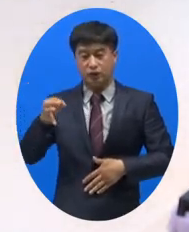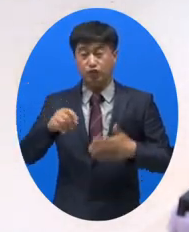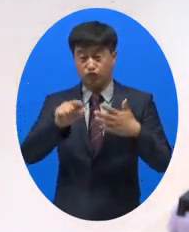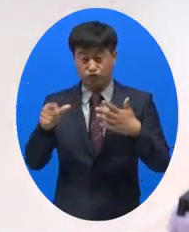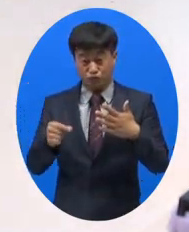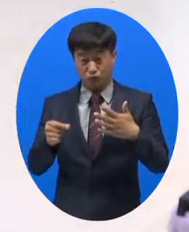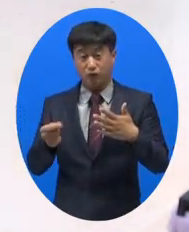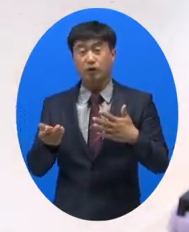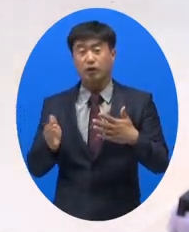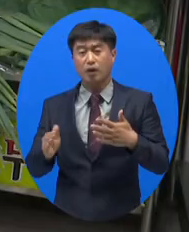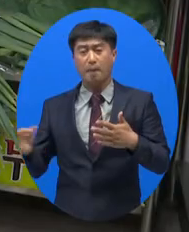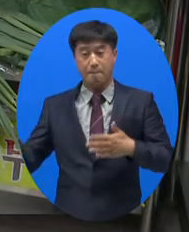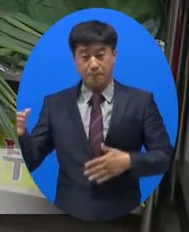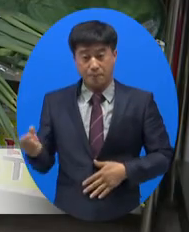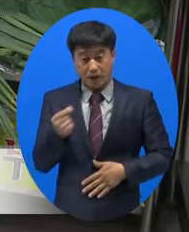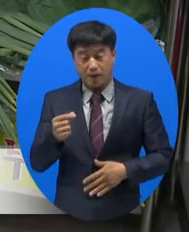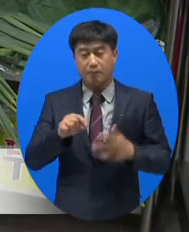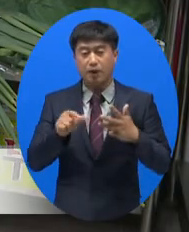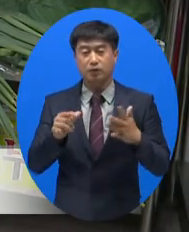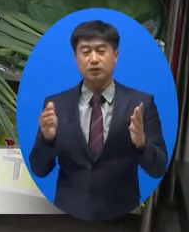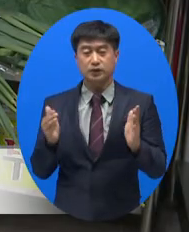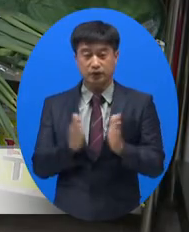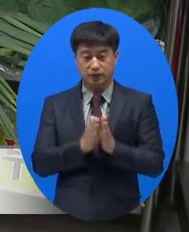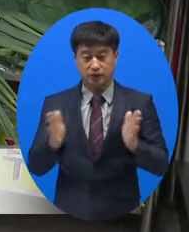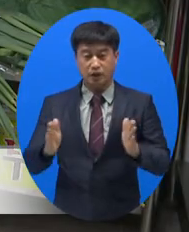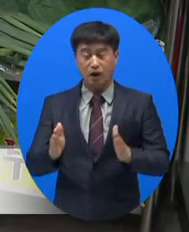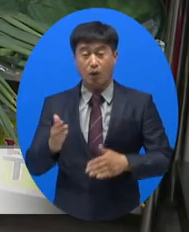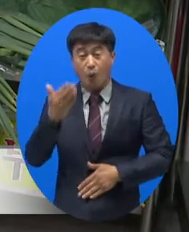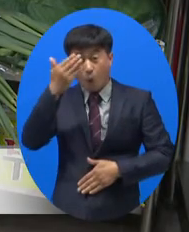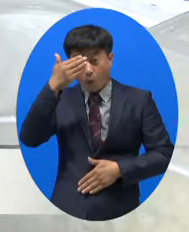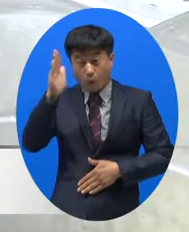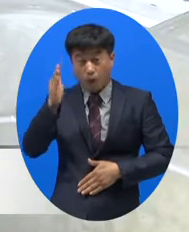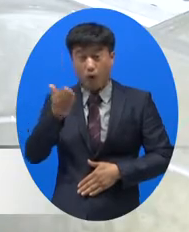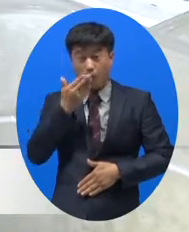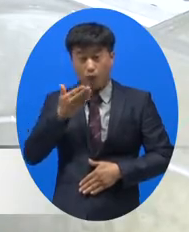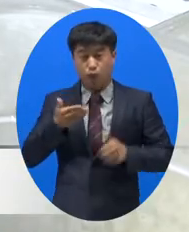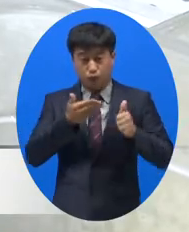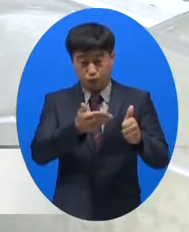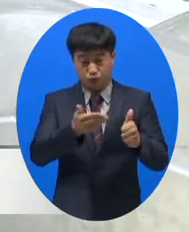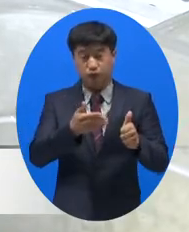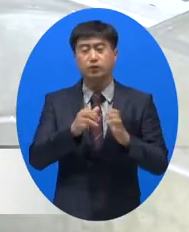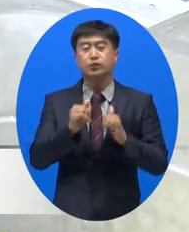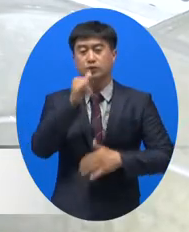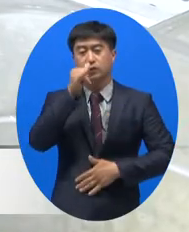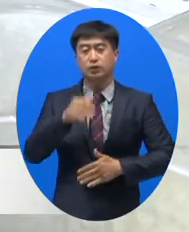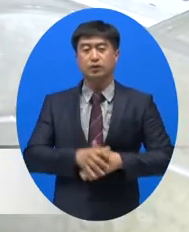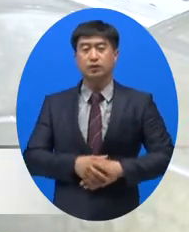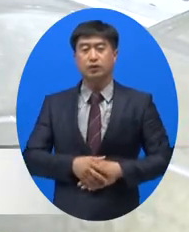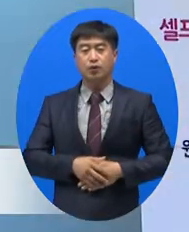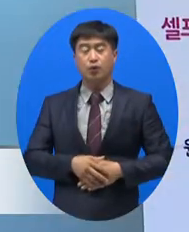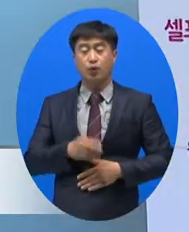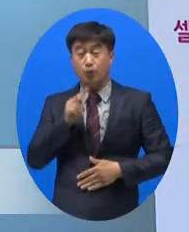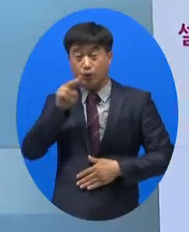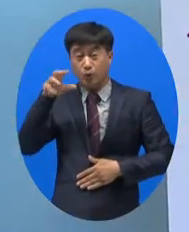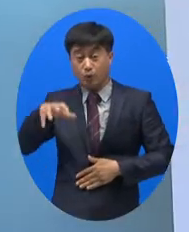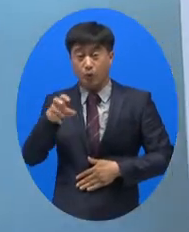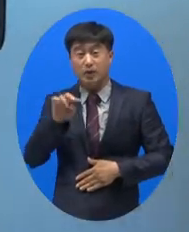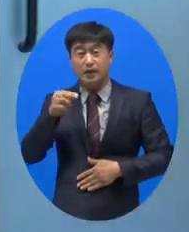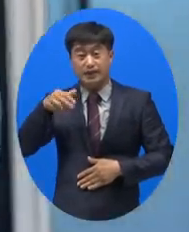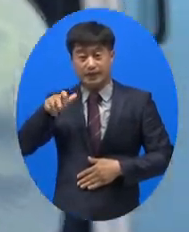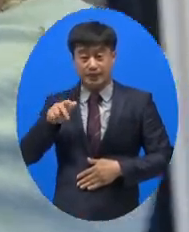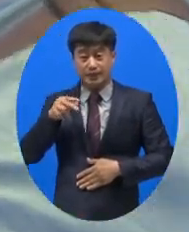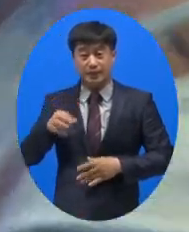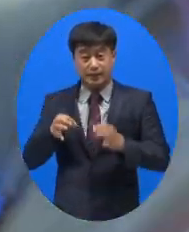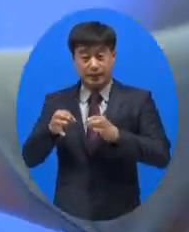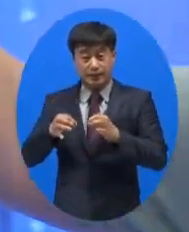계획을 앞당긴 겁니다. 한편 결식 아동들에게 돈을 받지 않고 음식을 나눠주는 따뜻한 손길도 있습니다. 용인의